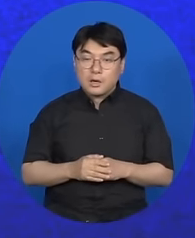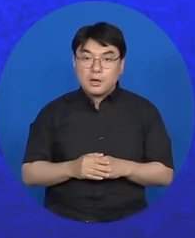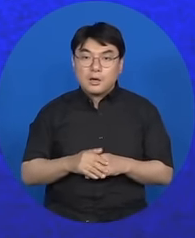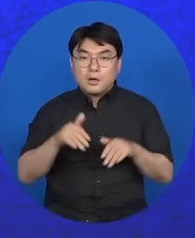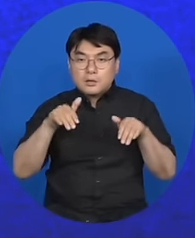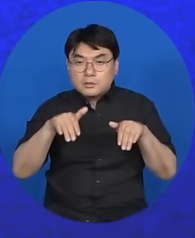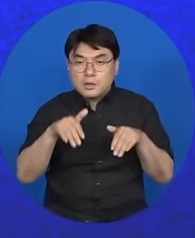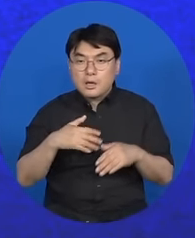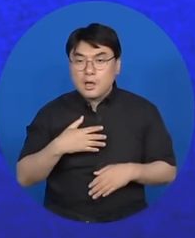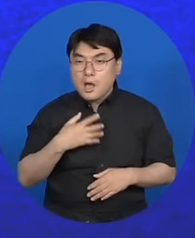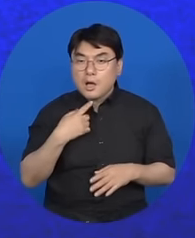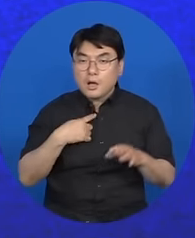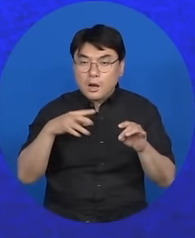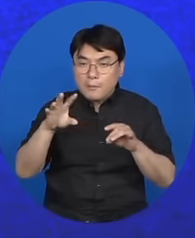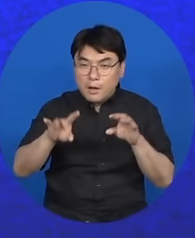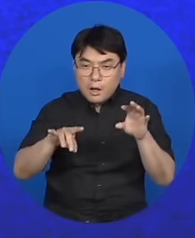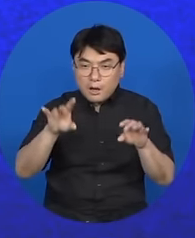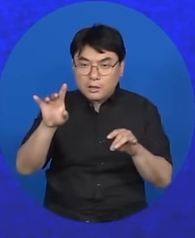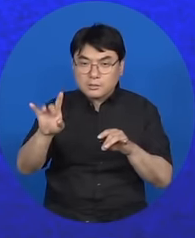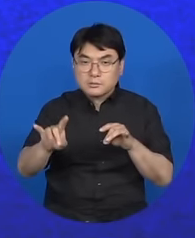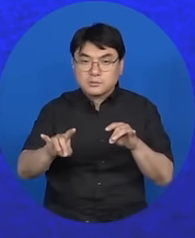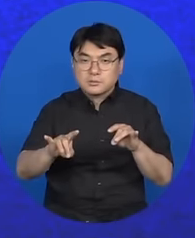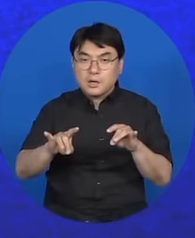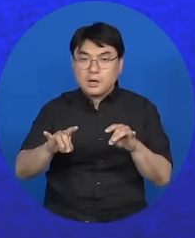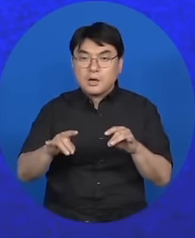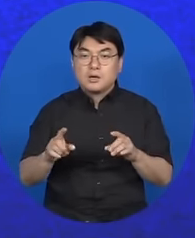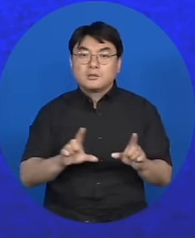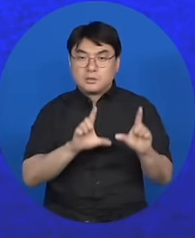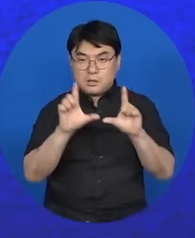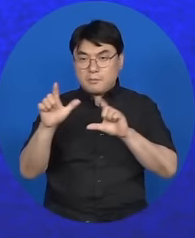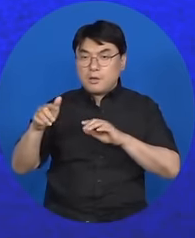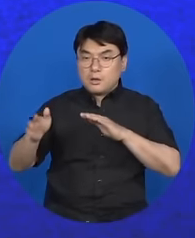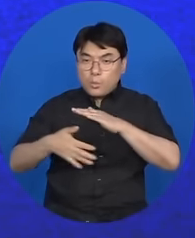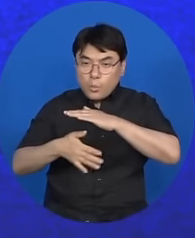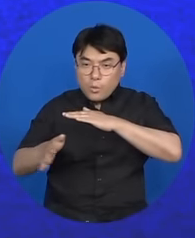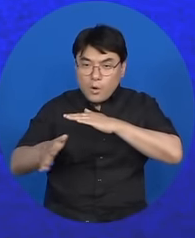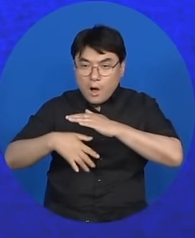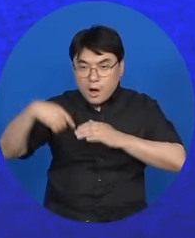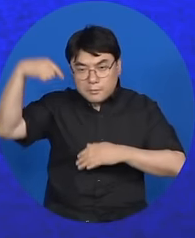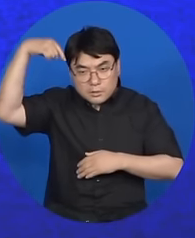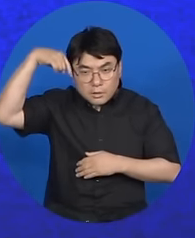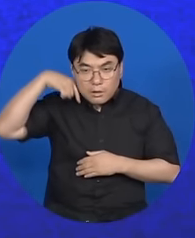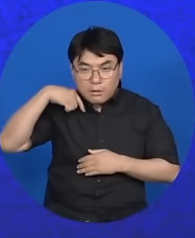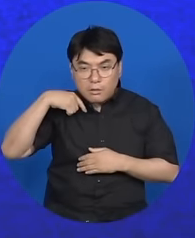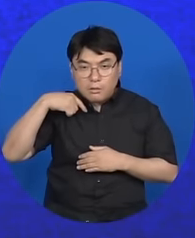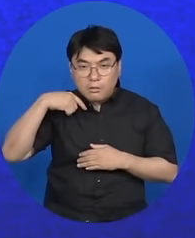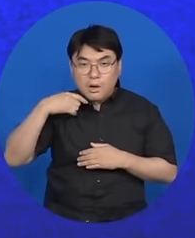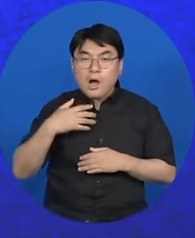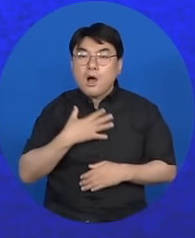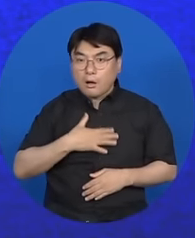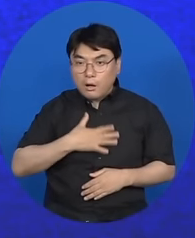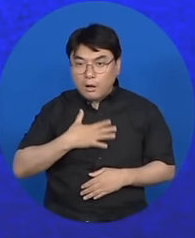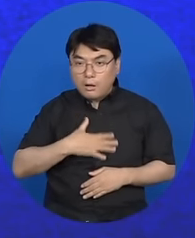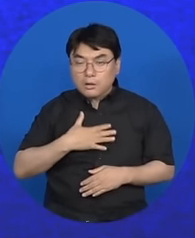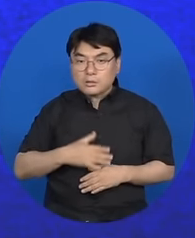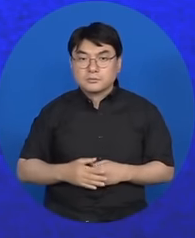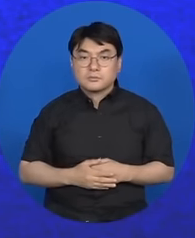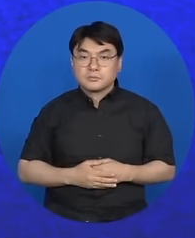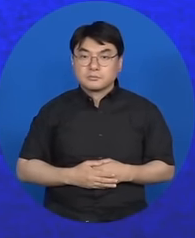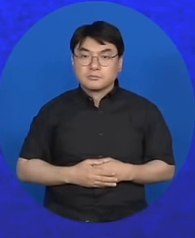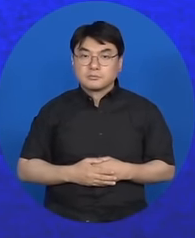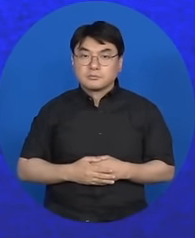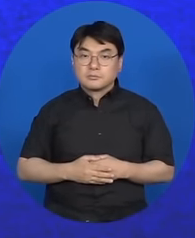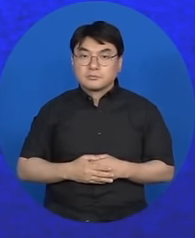갈망, 그 열망, 그가 느꼈던 삶의 공허함, 이것이 전부인가? 인생의 전부란 말인가? 라는 그